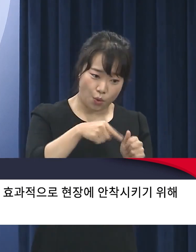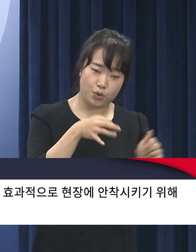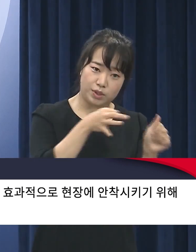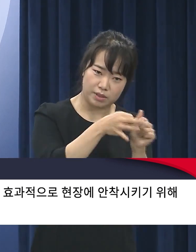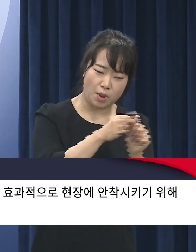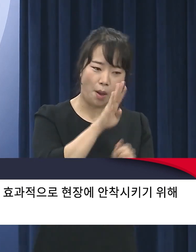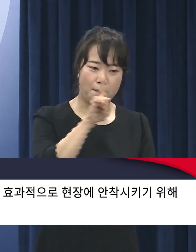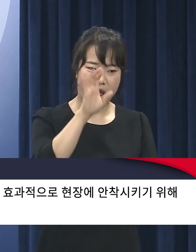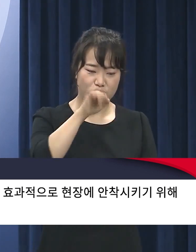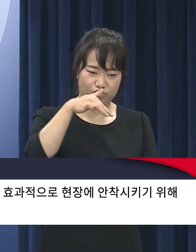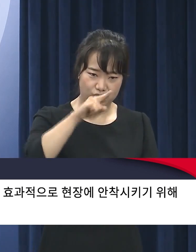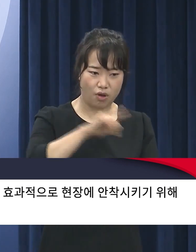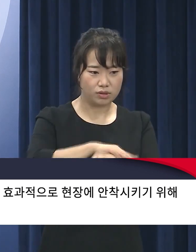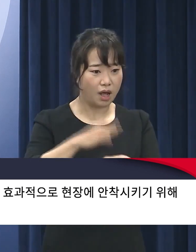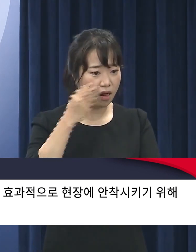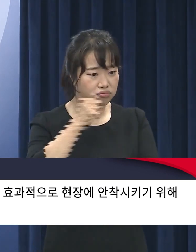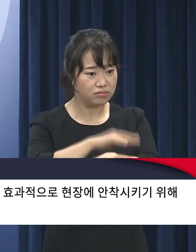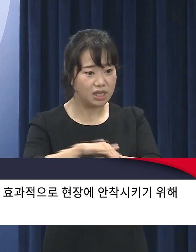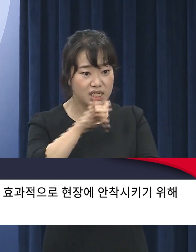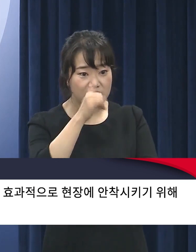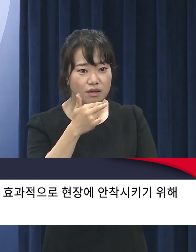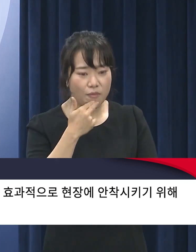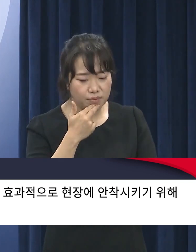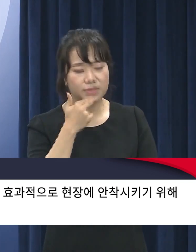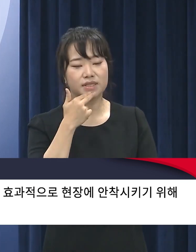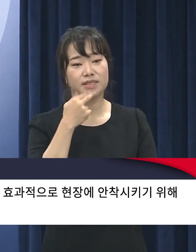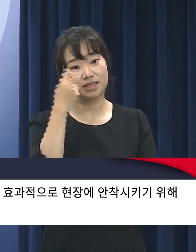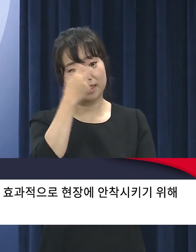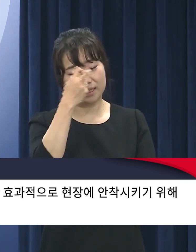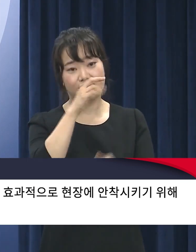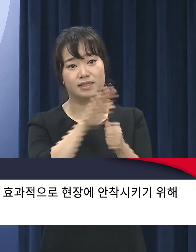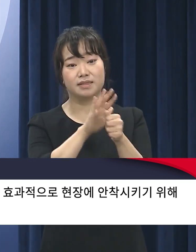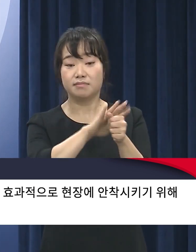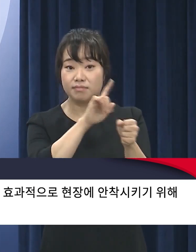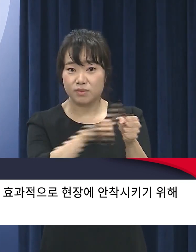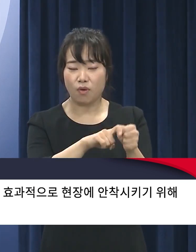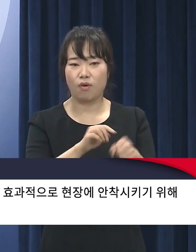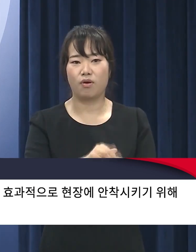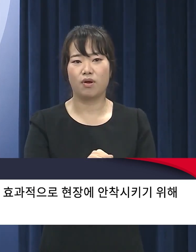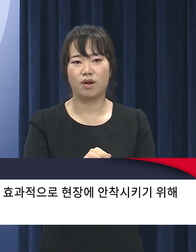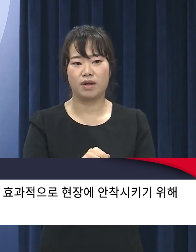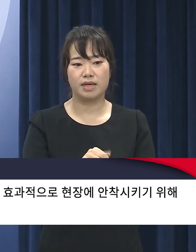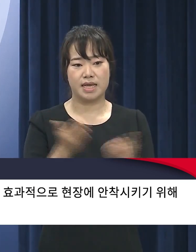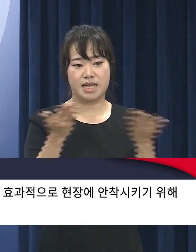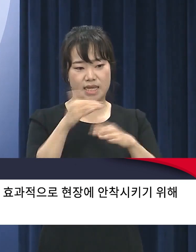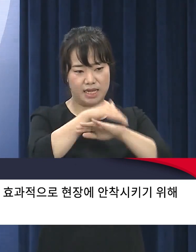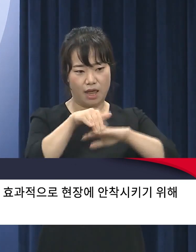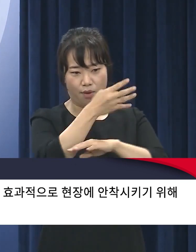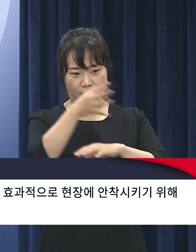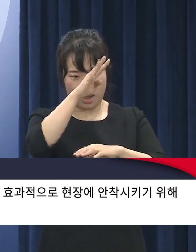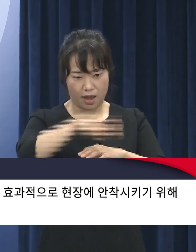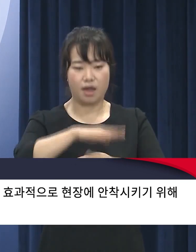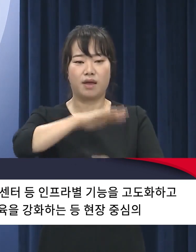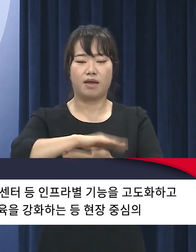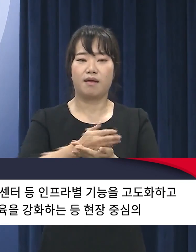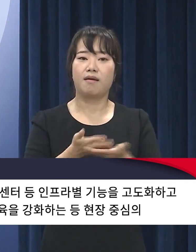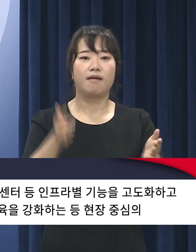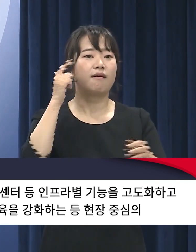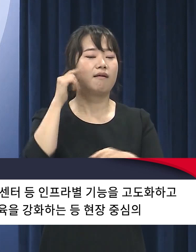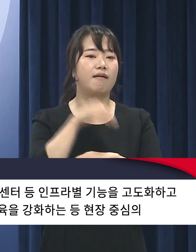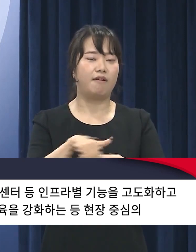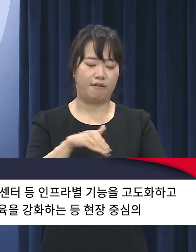교육급여 바우처 운영을 효과적으로 현장에 안착시키기 위해 업무 가이드라인을 제작,